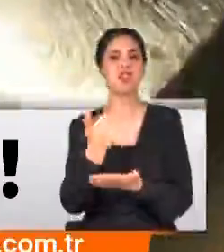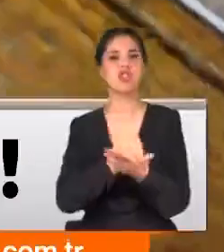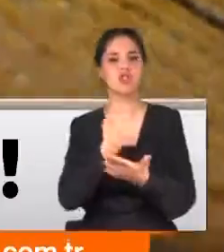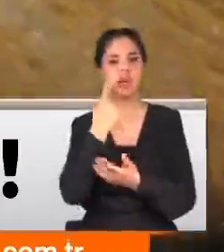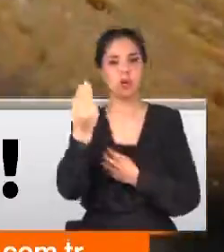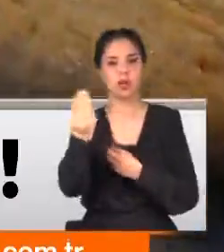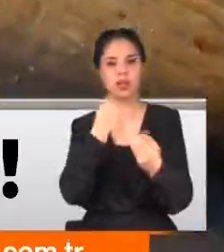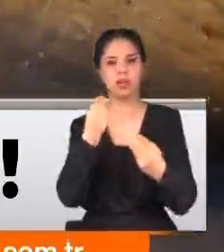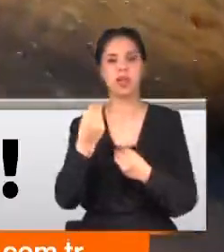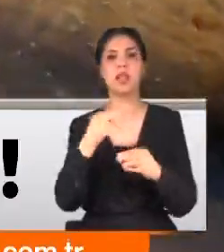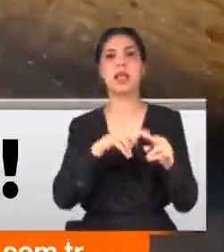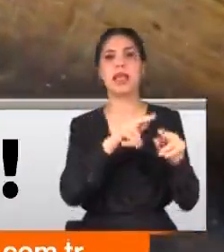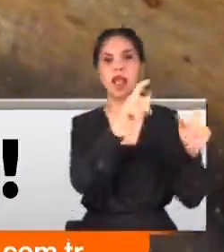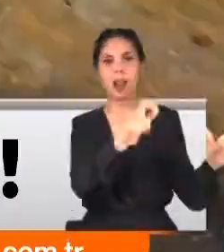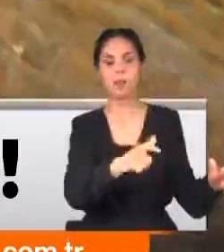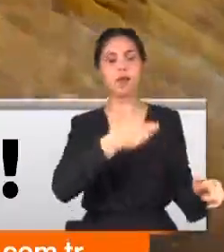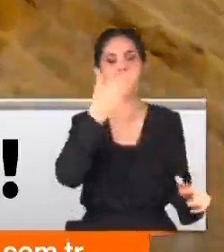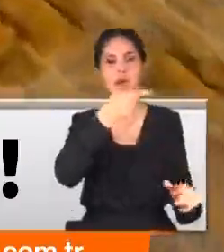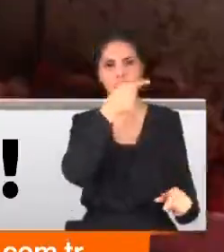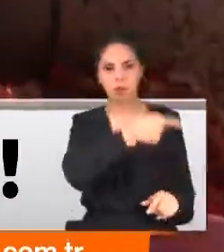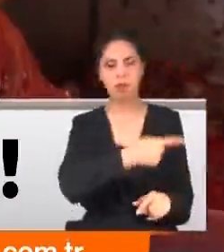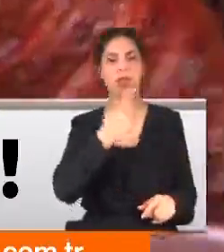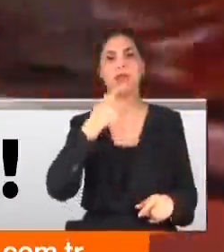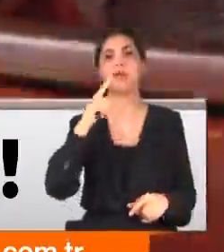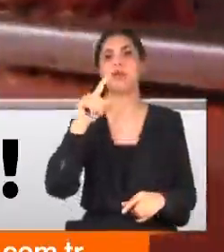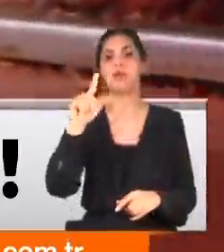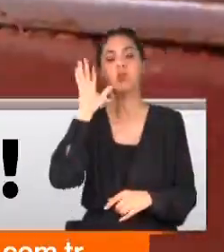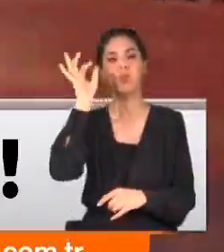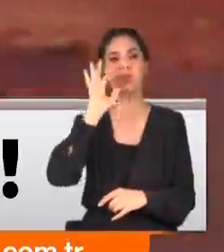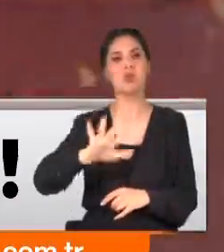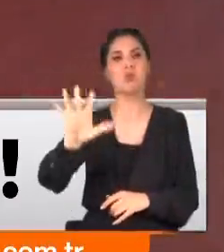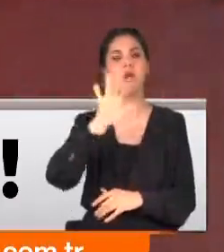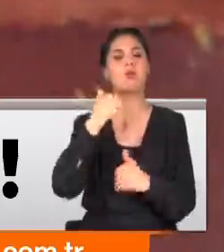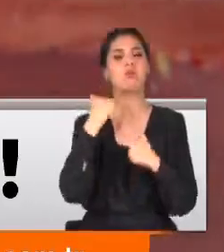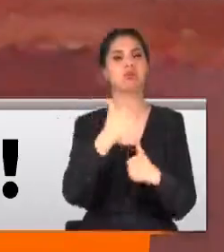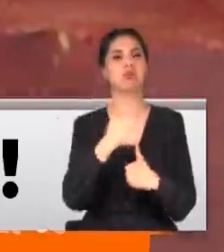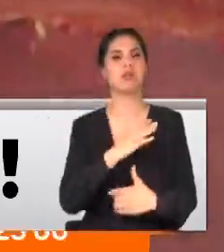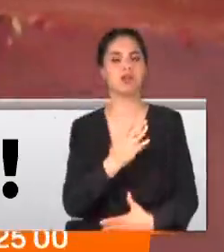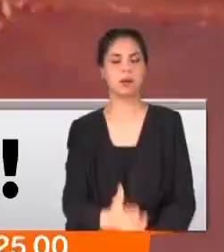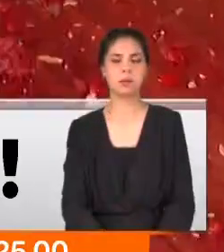niyetine tüketilen kelle paça ve işkembe çorbası da lezzet uzmanlarından tam not aldı.